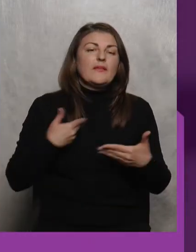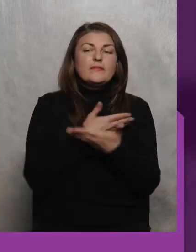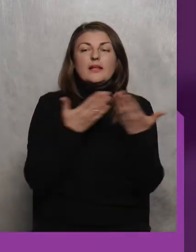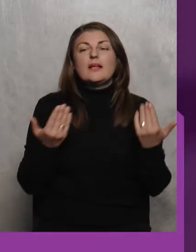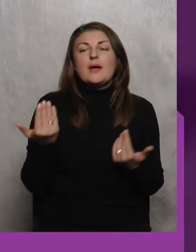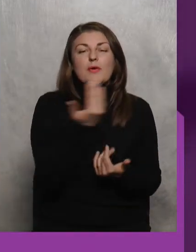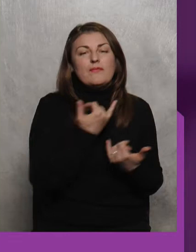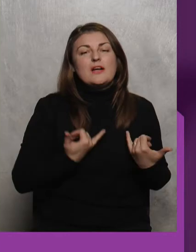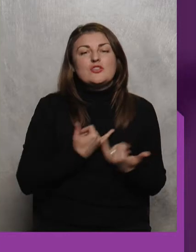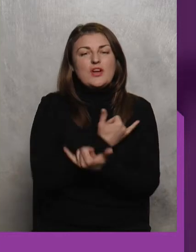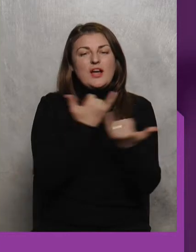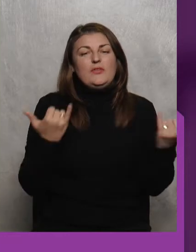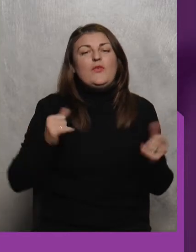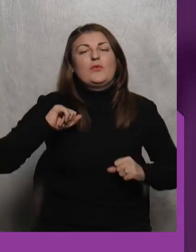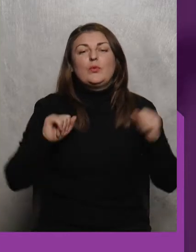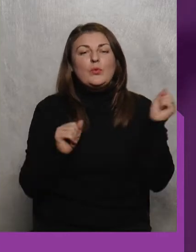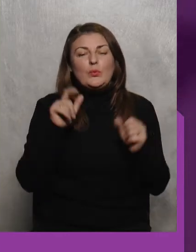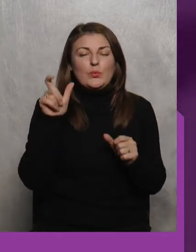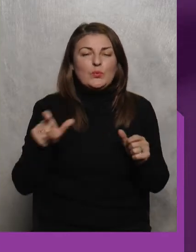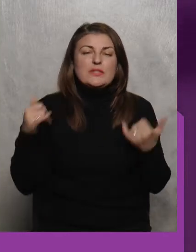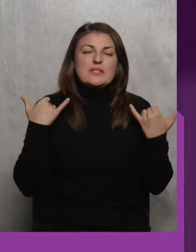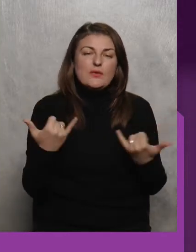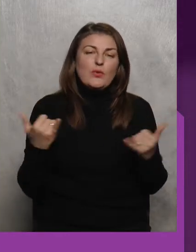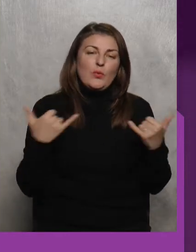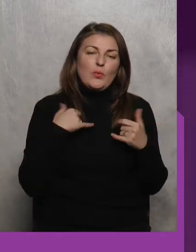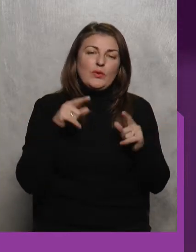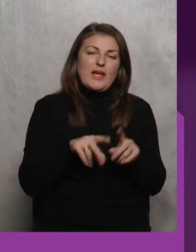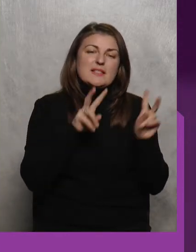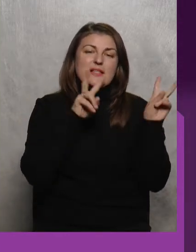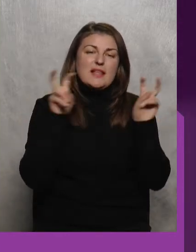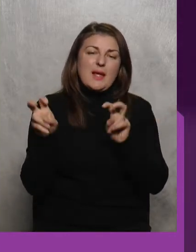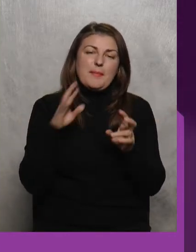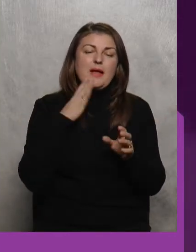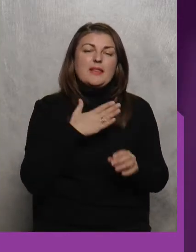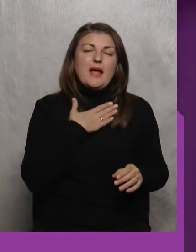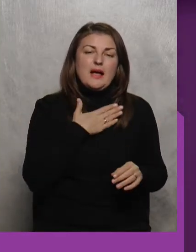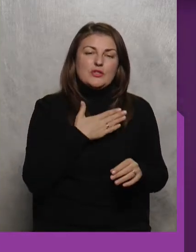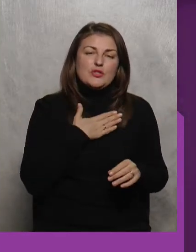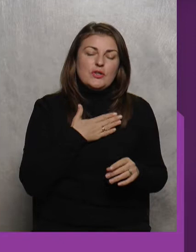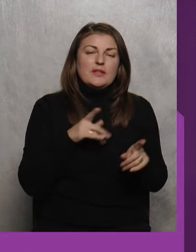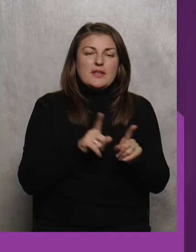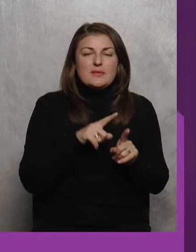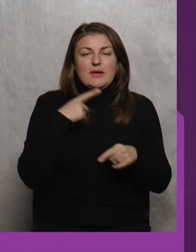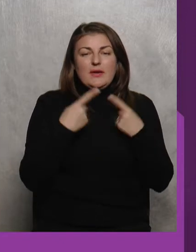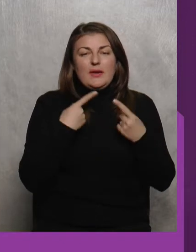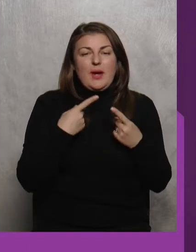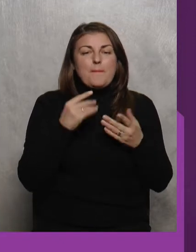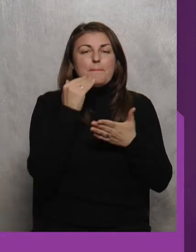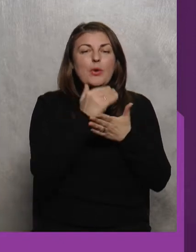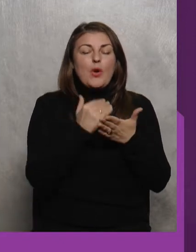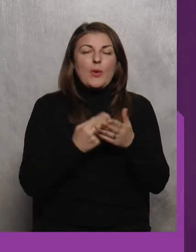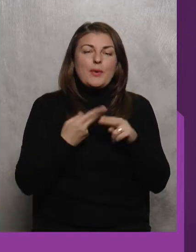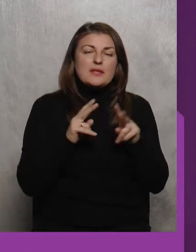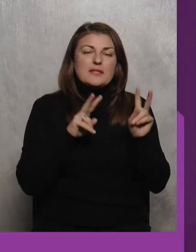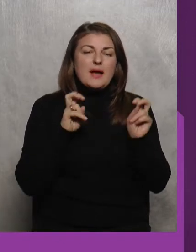Вітаємо вас, шановні друзі. Сьогодні у нас тема нашої, скажімо так, програми –